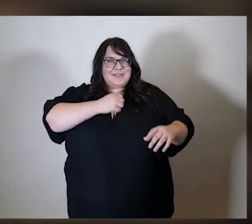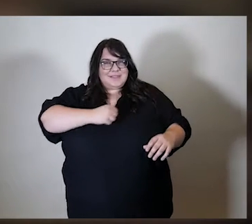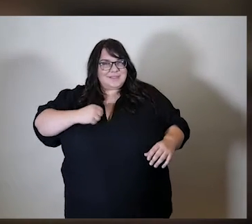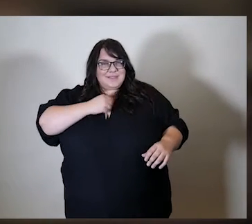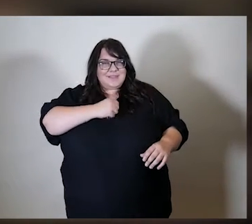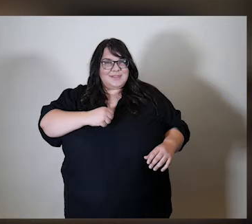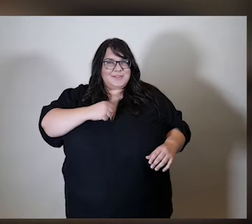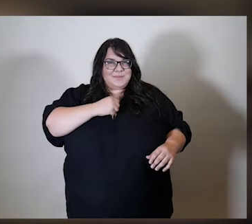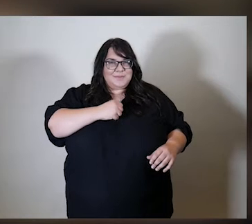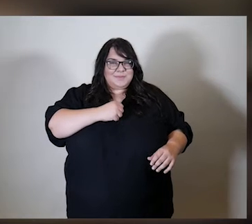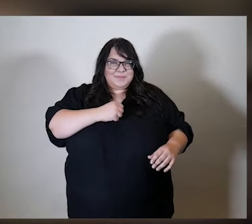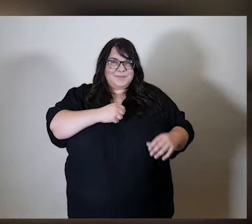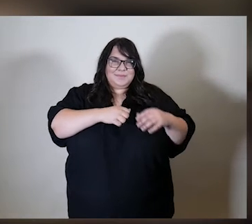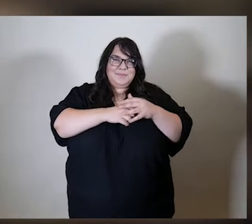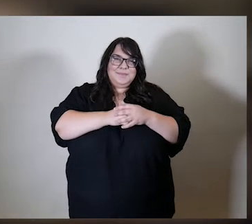στενοχωρημένος